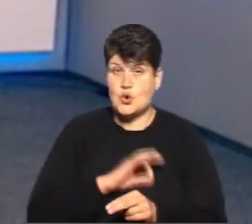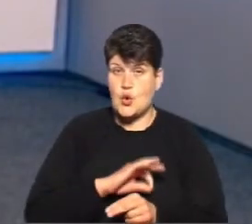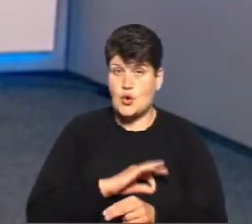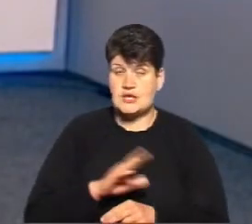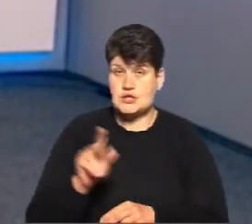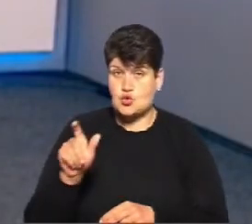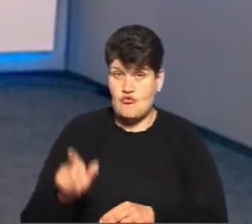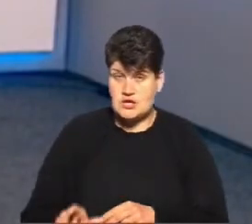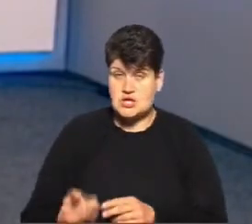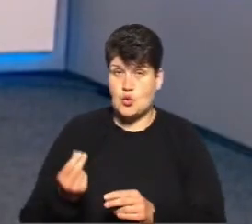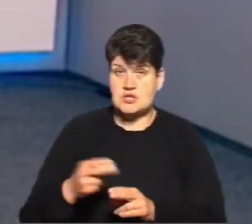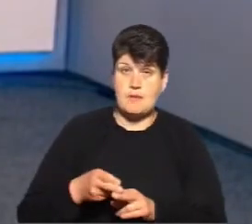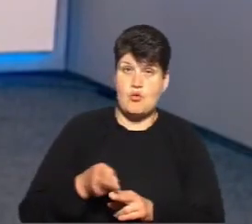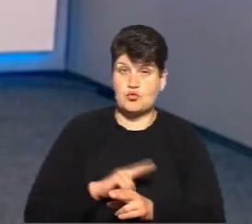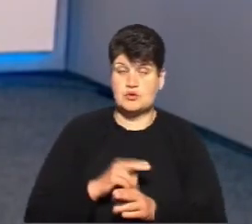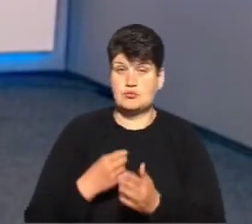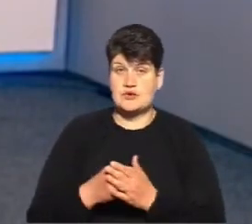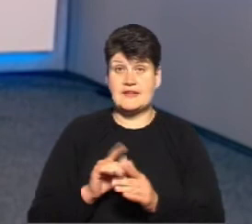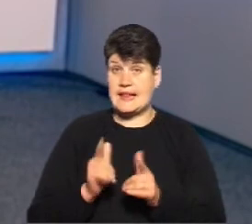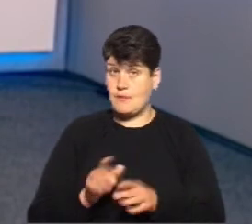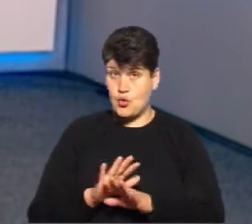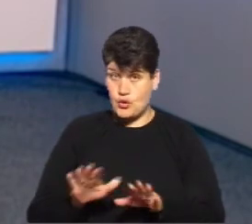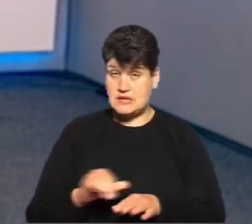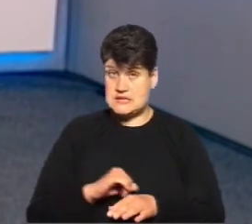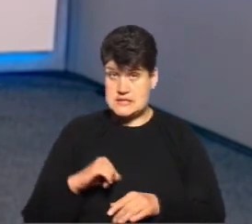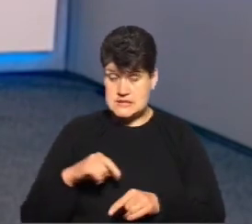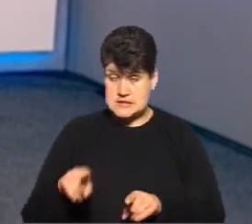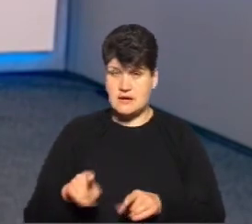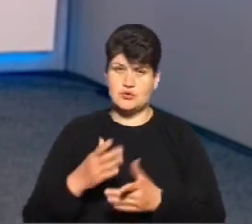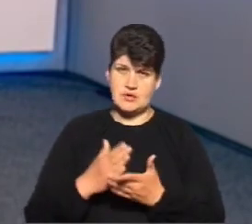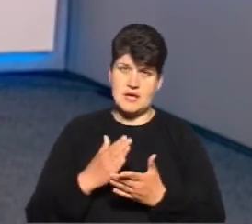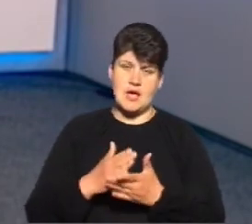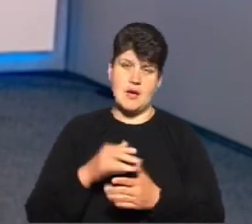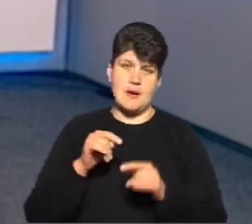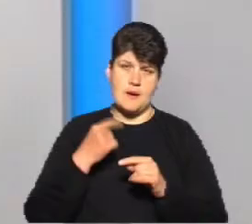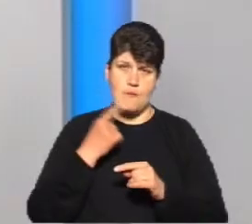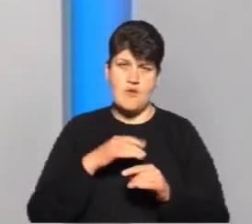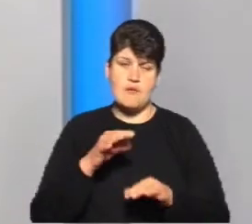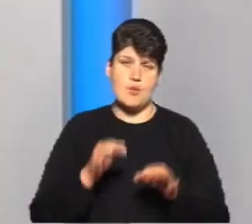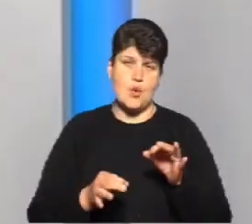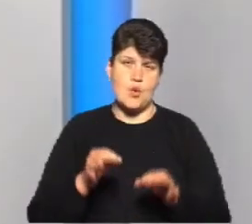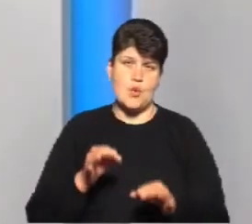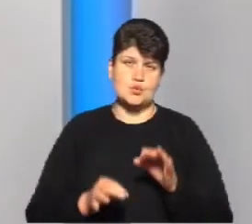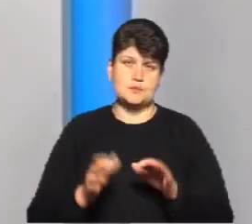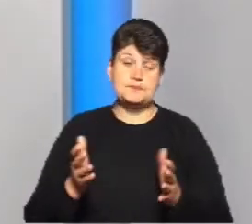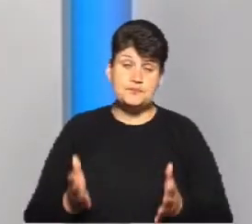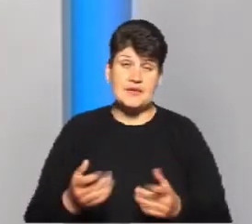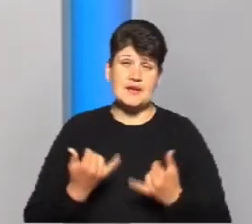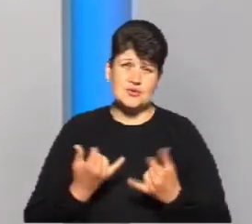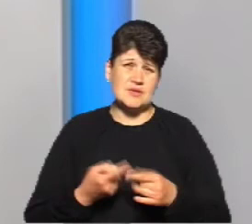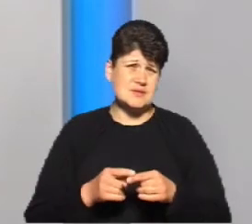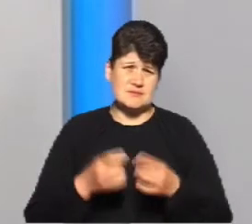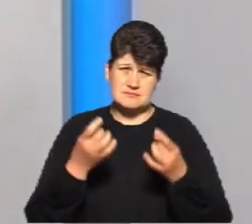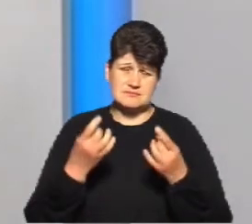в бюджет. Якщо він вже не погодиться цього зробити добровільно, то тоді вже мова йде про судовий процес. Правоохоронні органи. Але на сьогоднішній день це набагато спростило. Тобто, фактично,